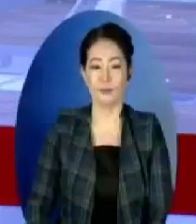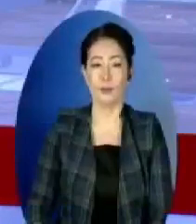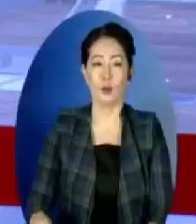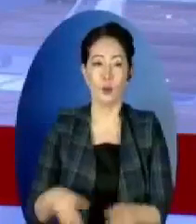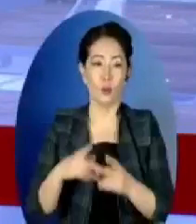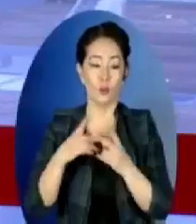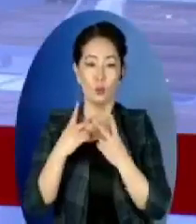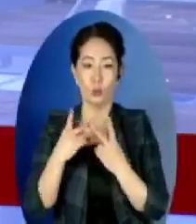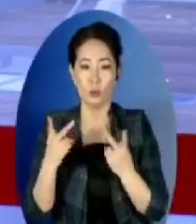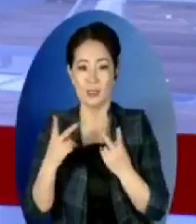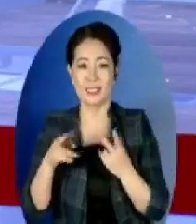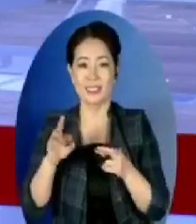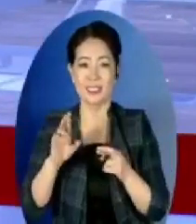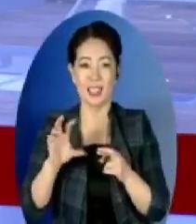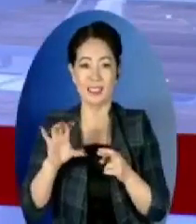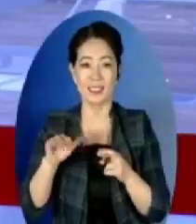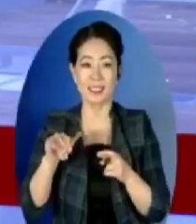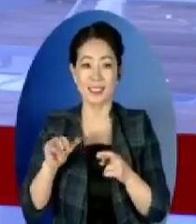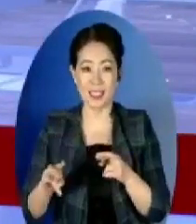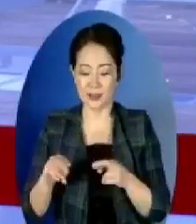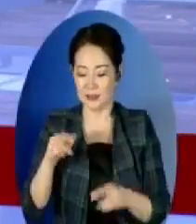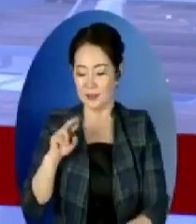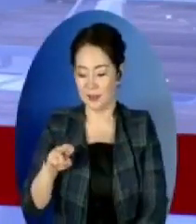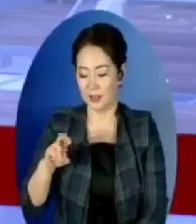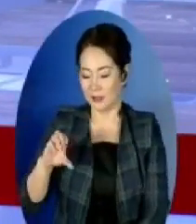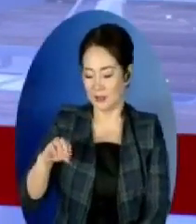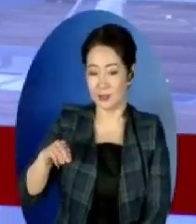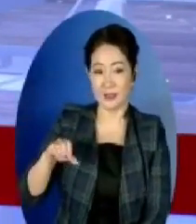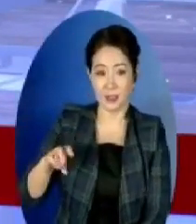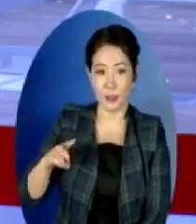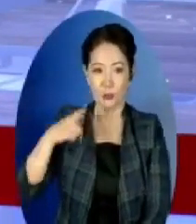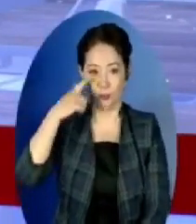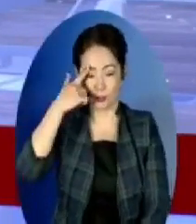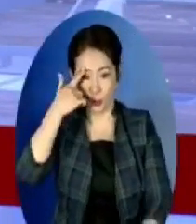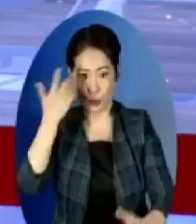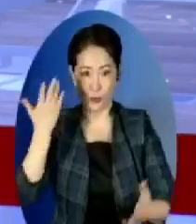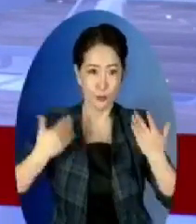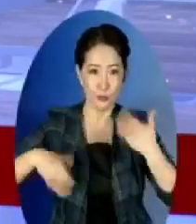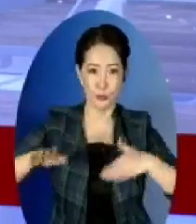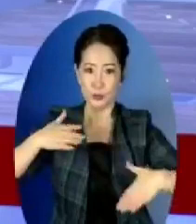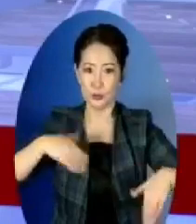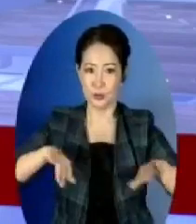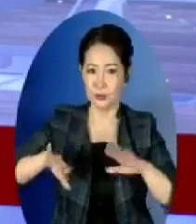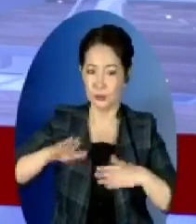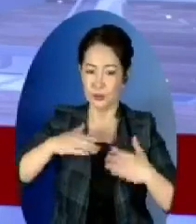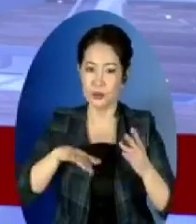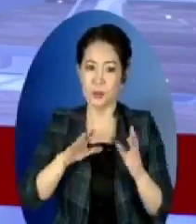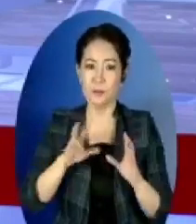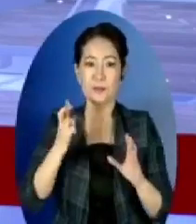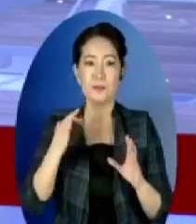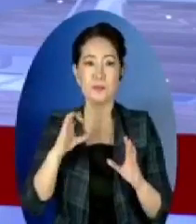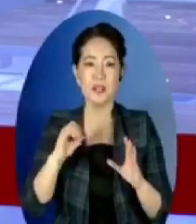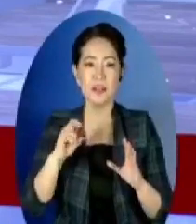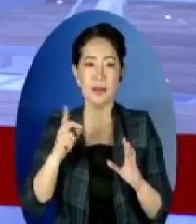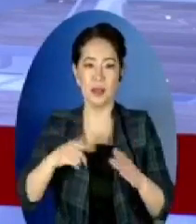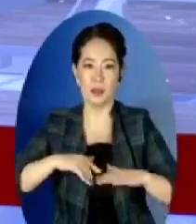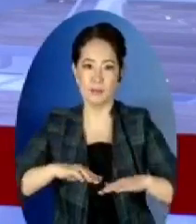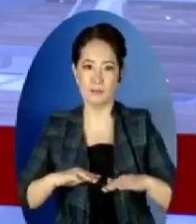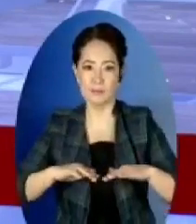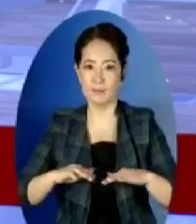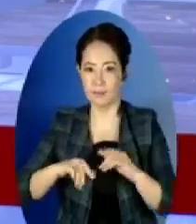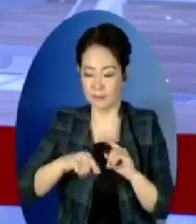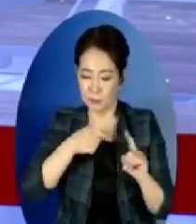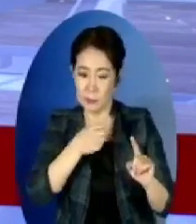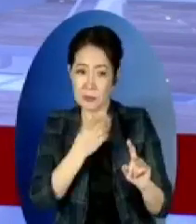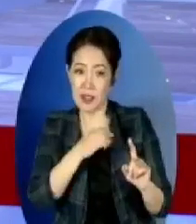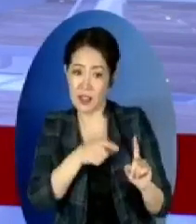Үндэстний ястнуудын уламжлал амьдрал ахуй ёс заншлын илэрхийлэл болдог Монгол бүжгийн нэг төрөл бол бие биелгээ билээ. Нүүдэлчд бие болсон цагаас эхлэлтэй